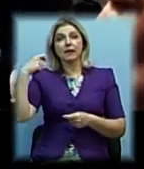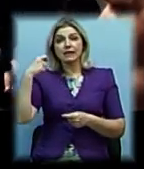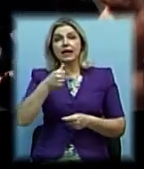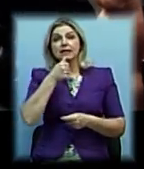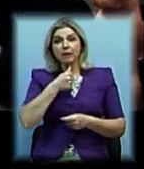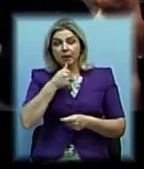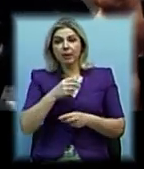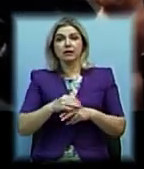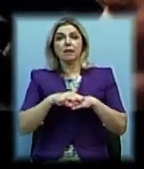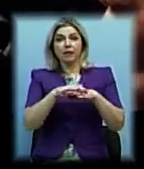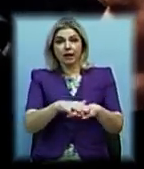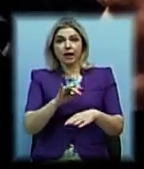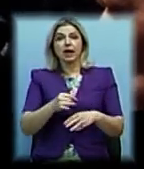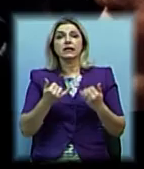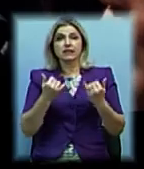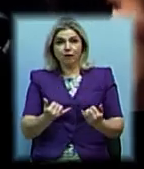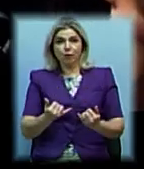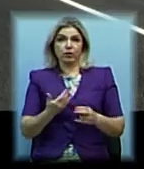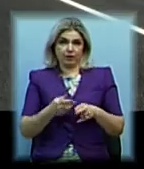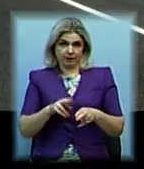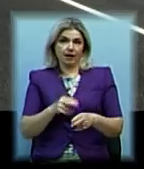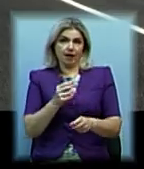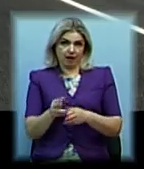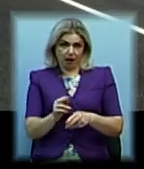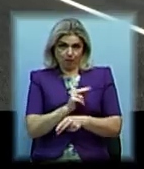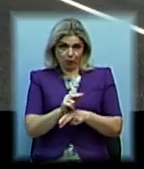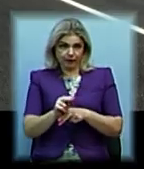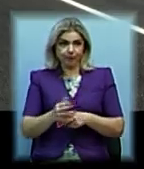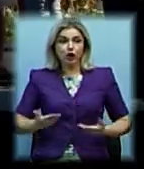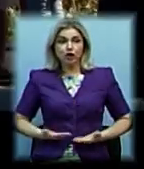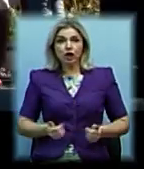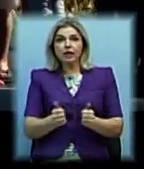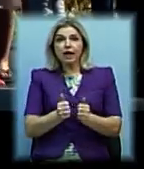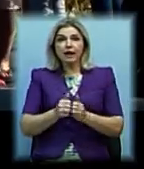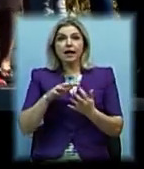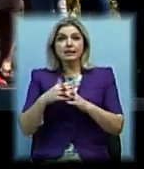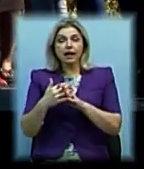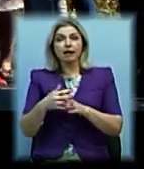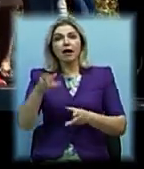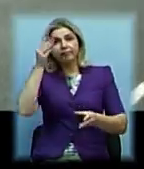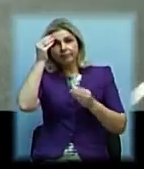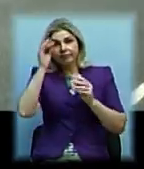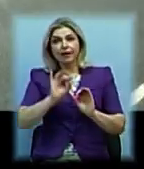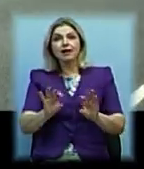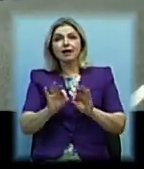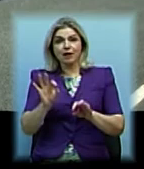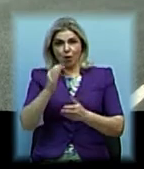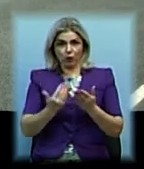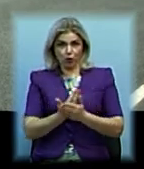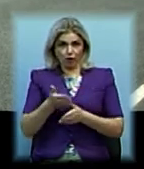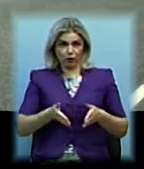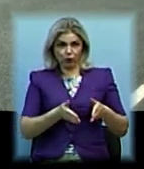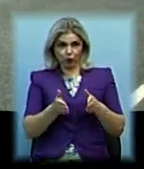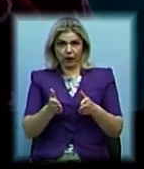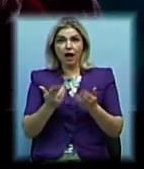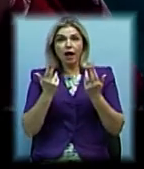надійшло, і сьогодні мешканці мають дорогу. Жителі прилеглих до траси сіл діляться враженнями від нової дороги. Да, ми